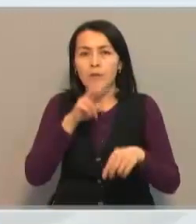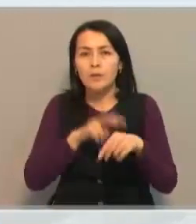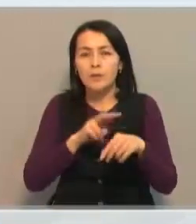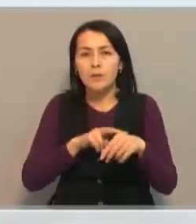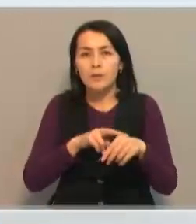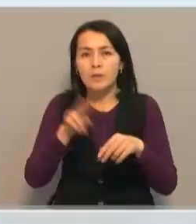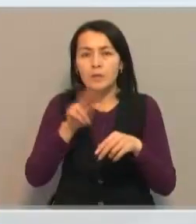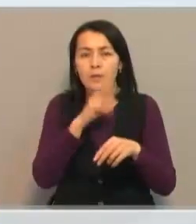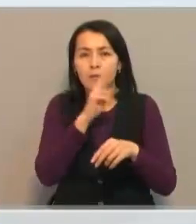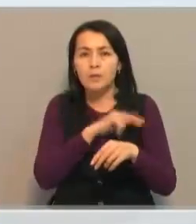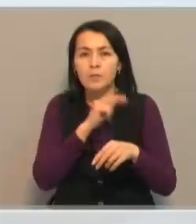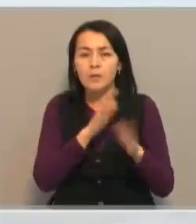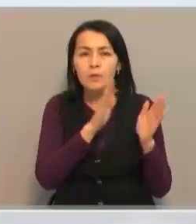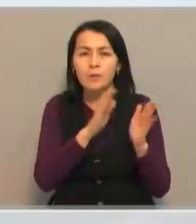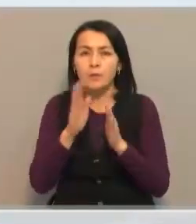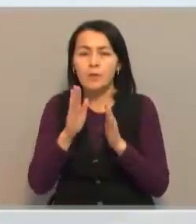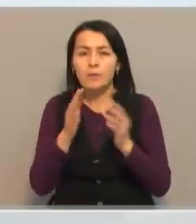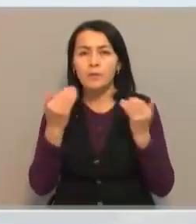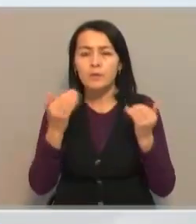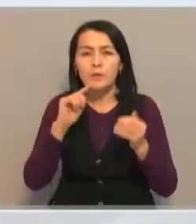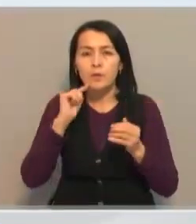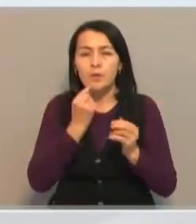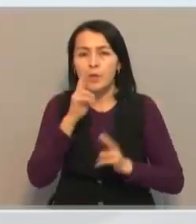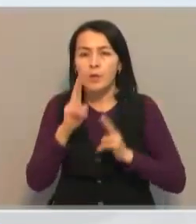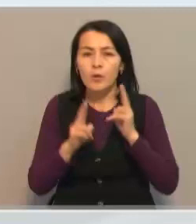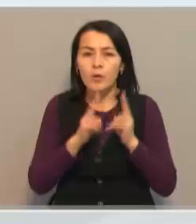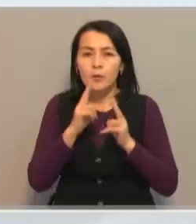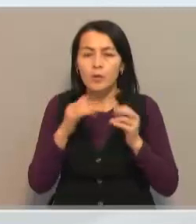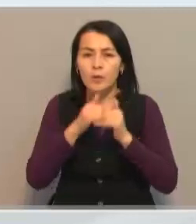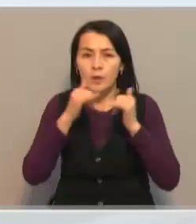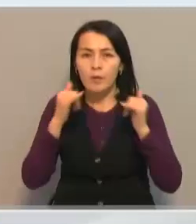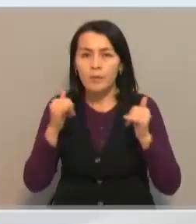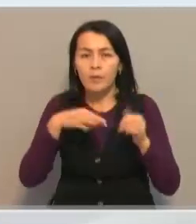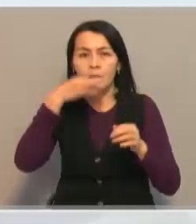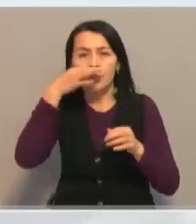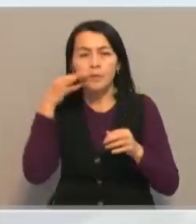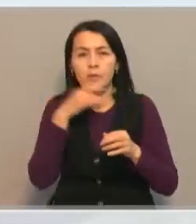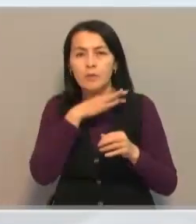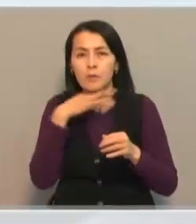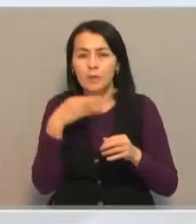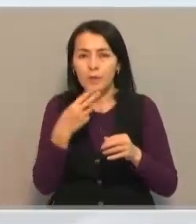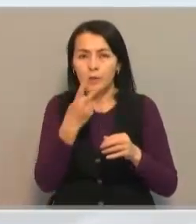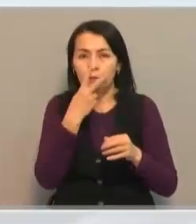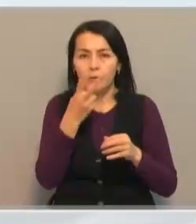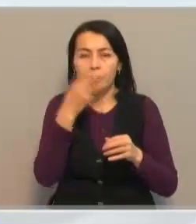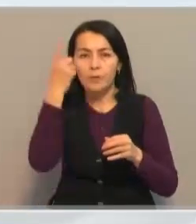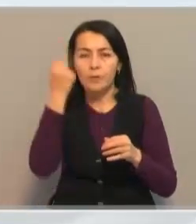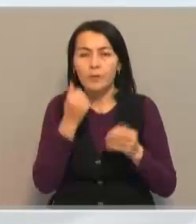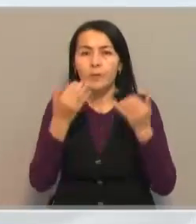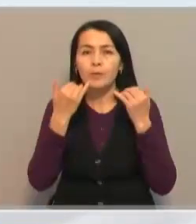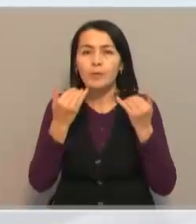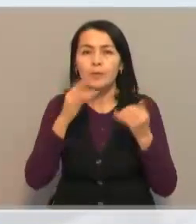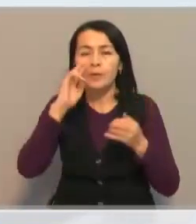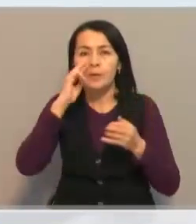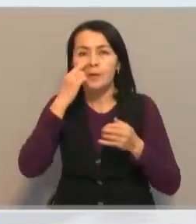дәрігерлерінің профилактикалық жұмыстарды жүйелеуде ғана емес, күрделі оталарды іске асыру да тәжірибесі мол екеніне көз жеткіздік. Бұл